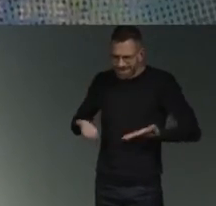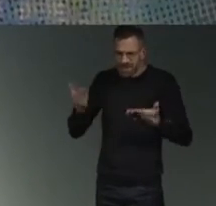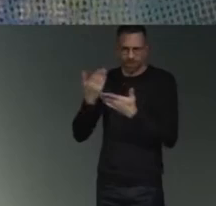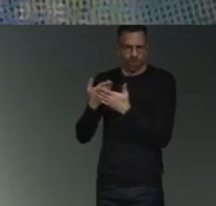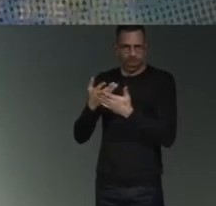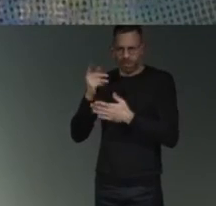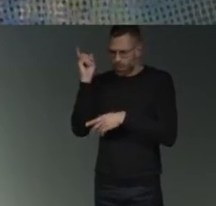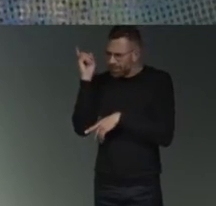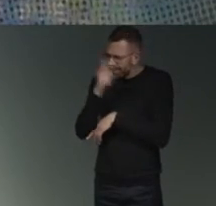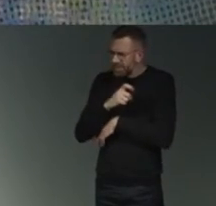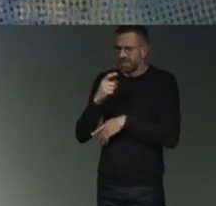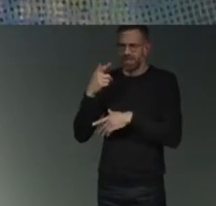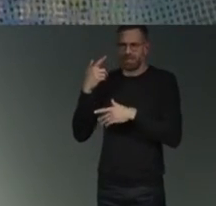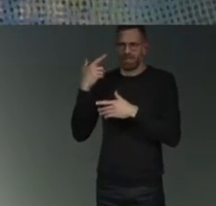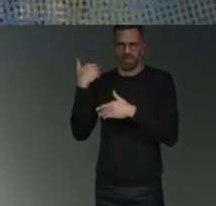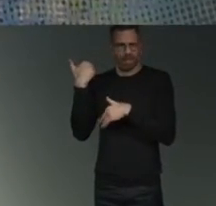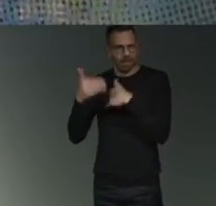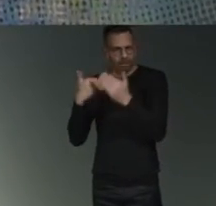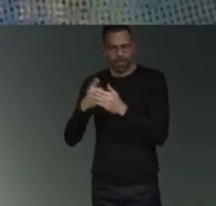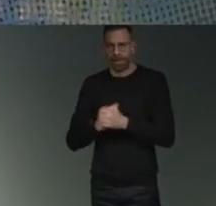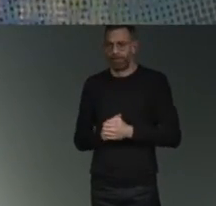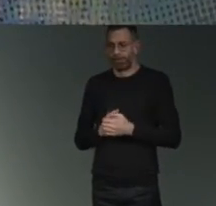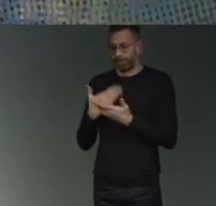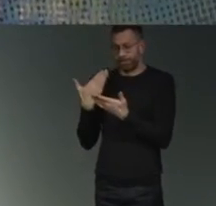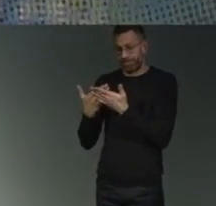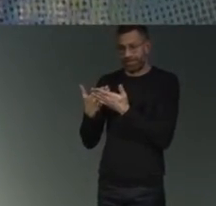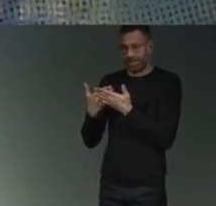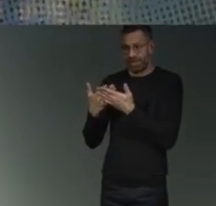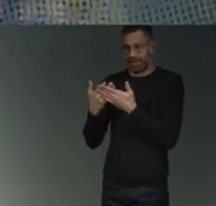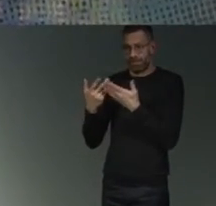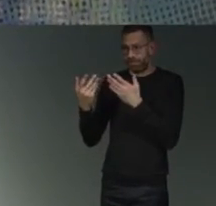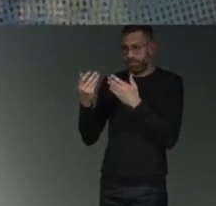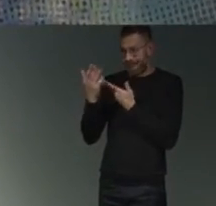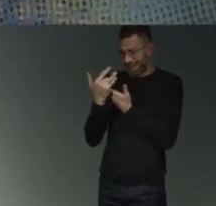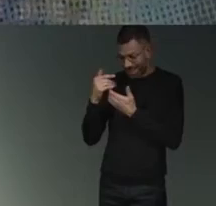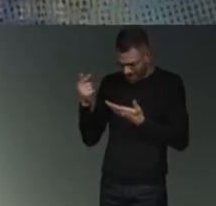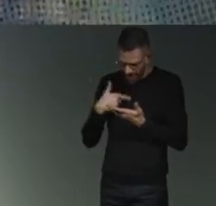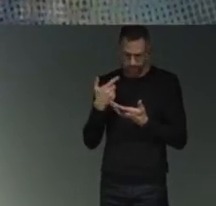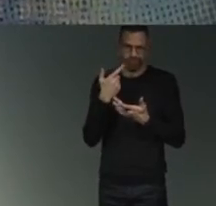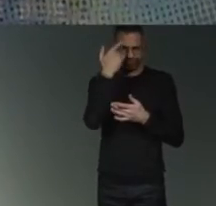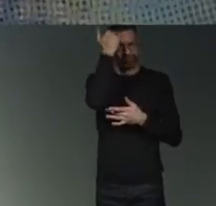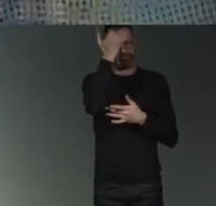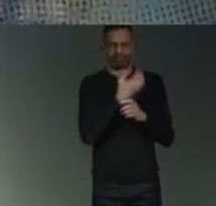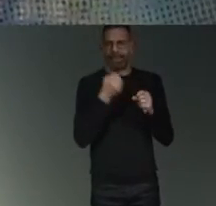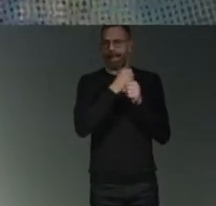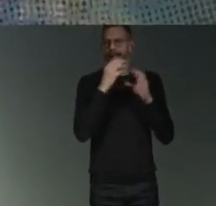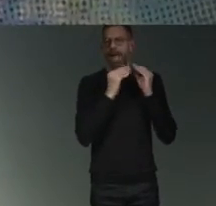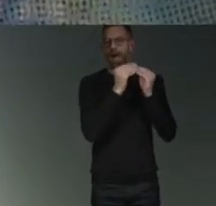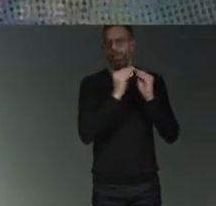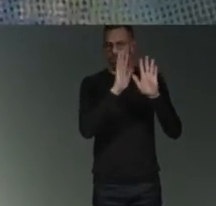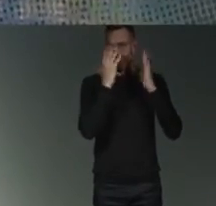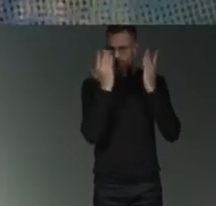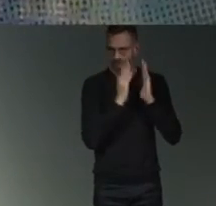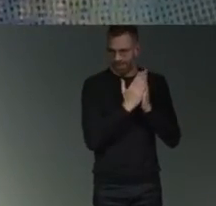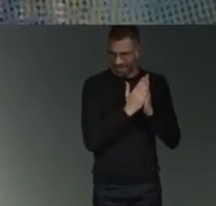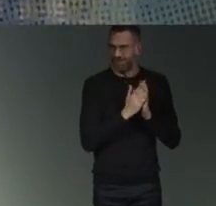vraiment difficiles. Et c'est de ces échanges qu'est né L'amour et les forêts, en particulier. Après, il y a